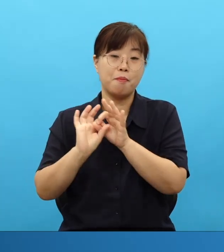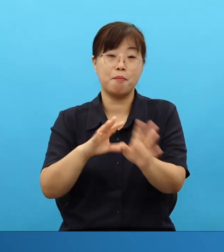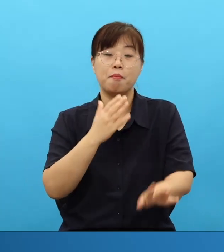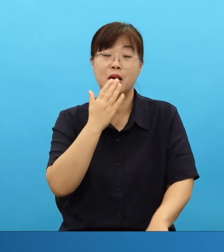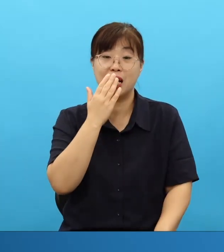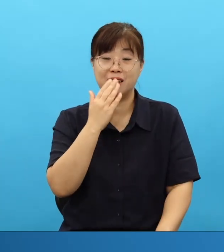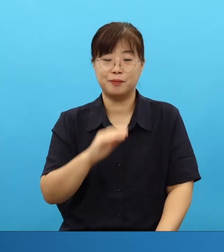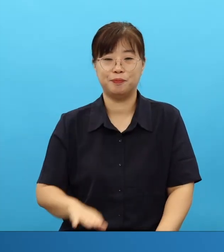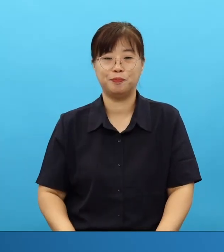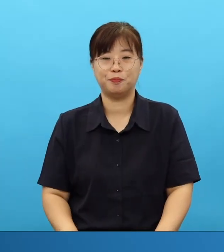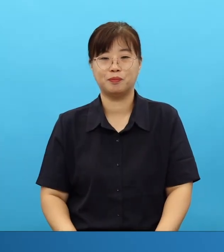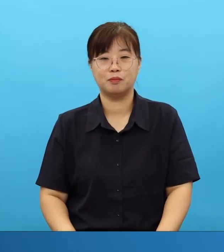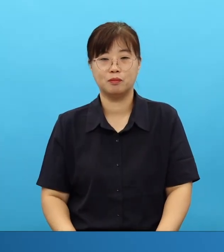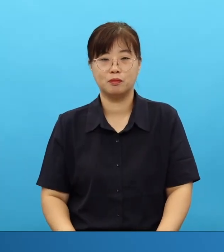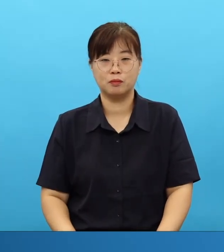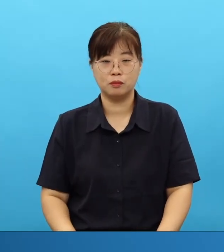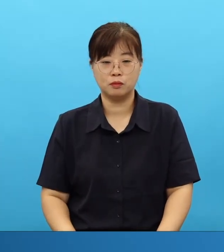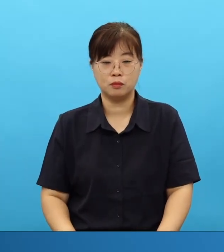는